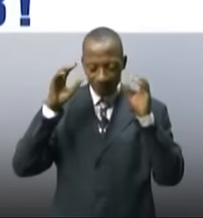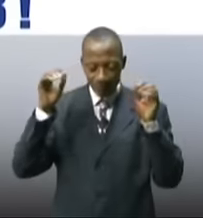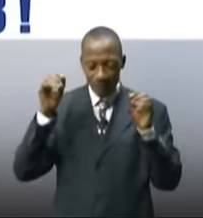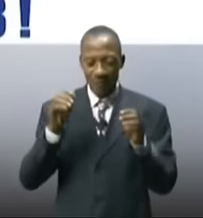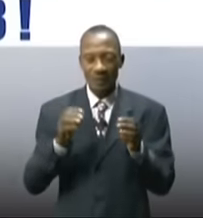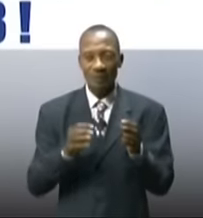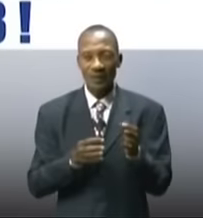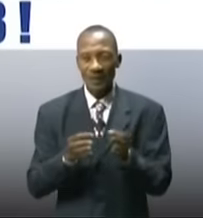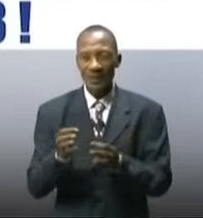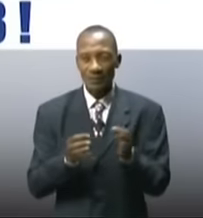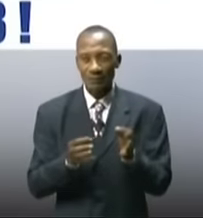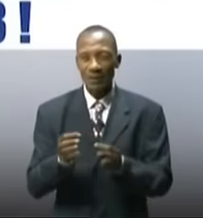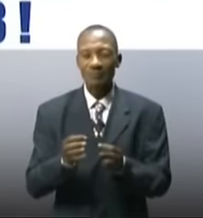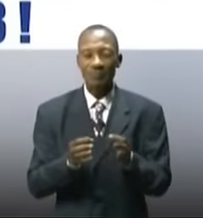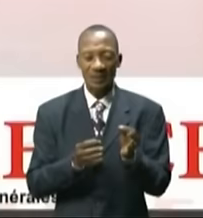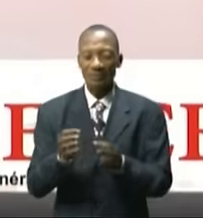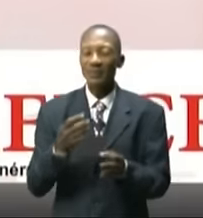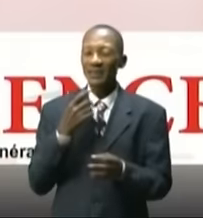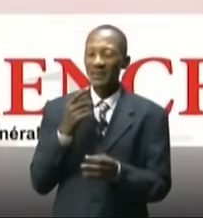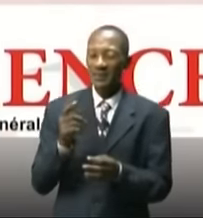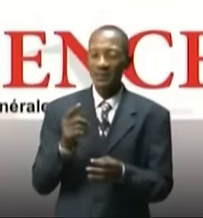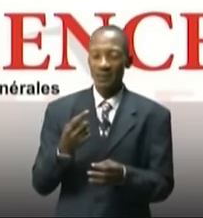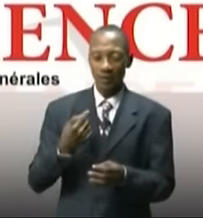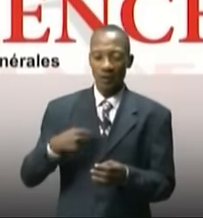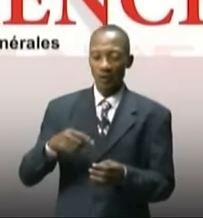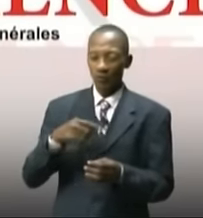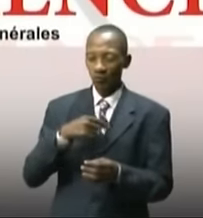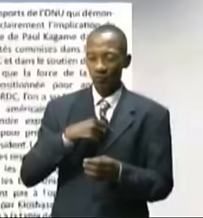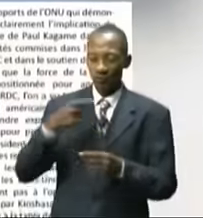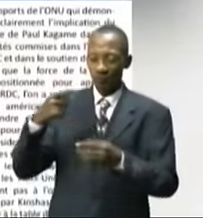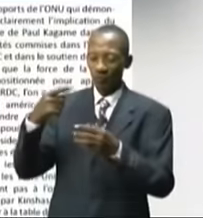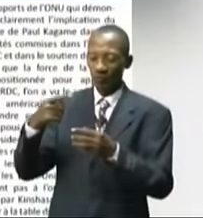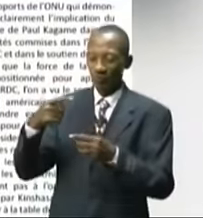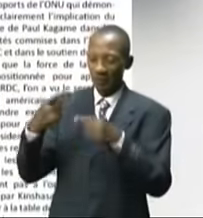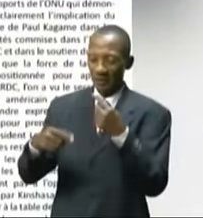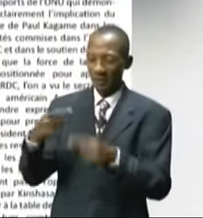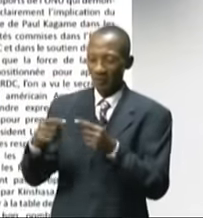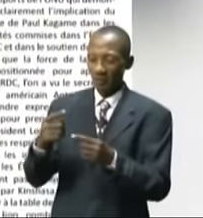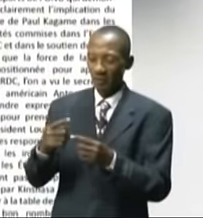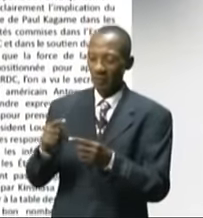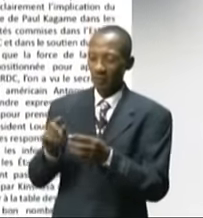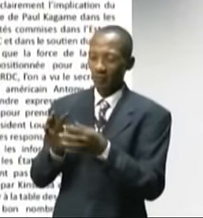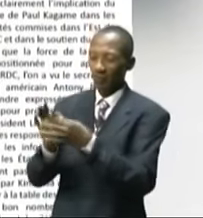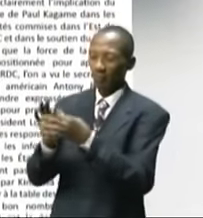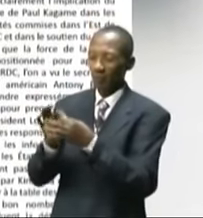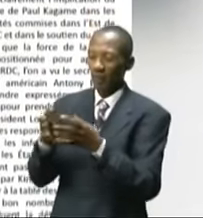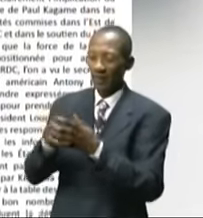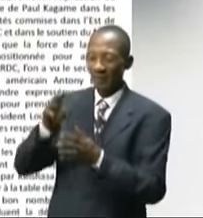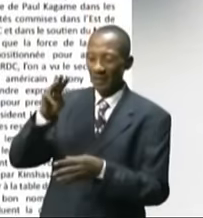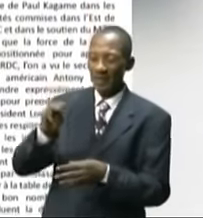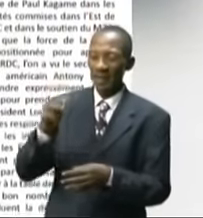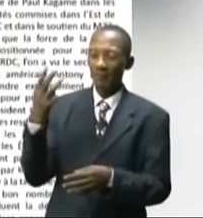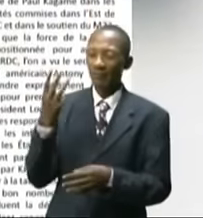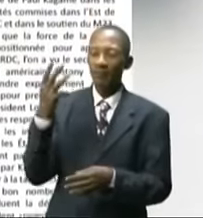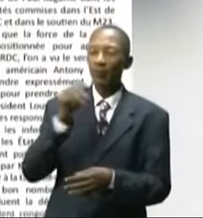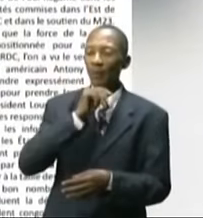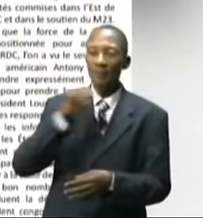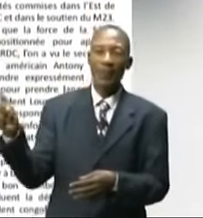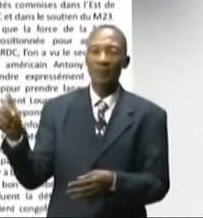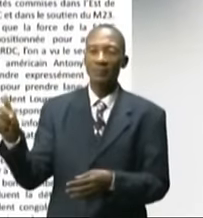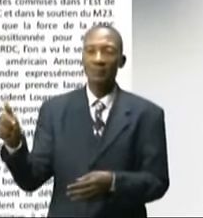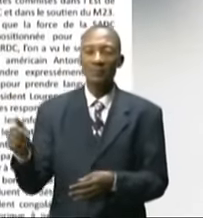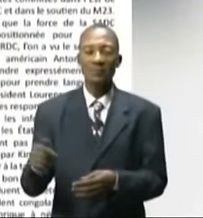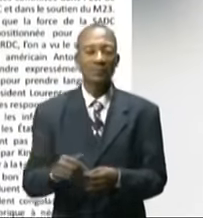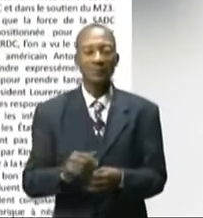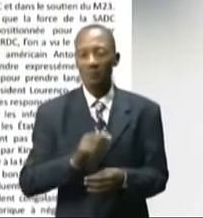de négociation avec le 1-23, annonce la transparence. Le ministre sommet tenu à Addis Abeba, capitale de l'Éthiopie